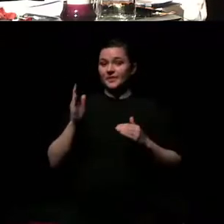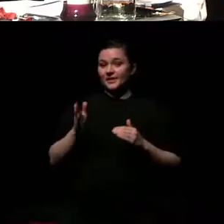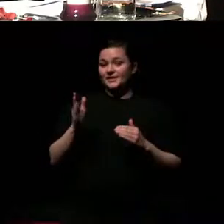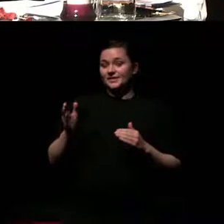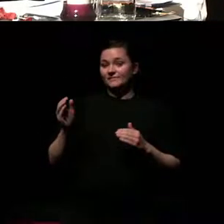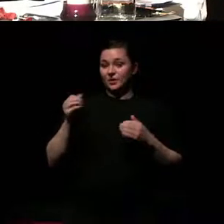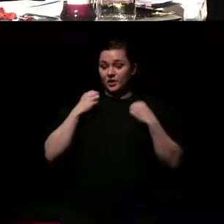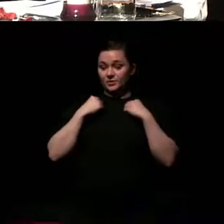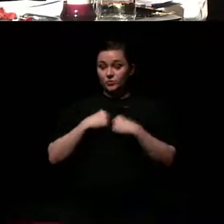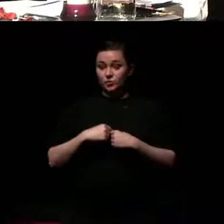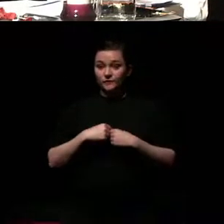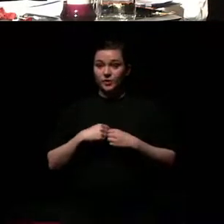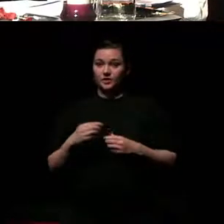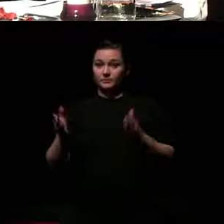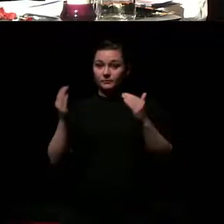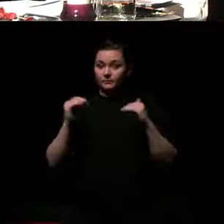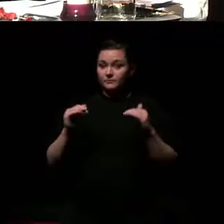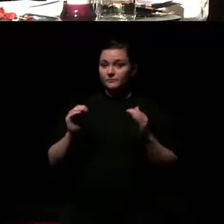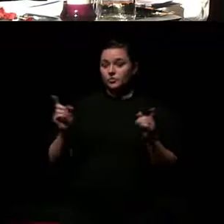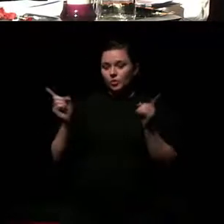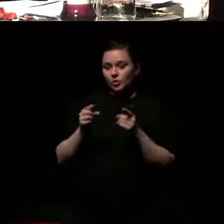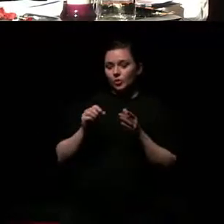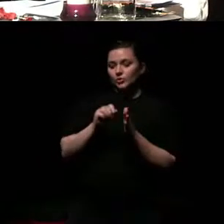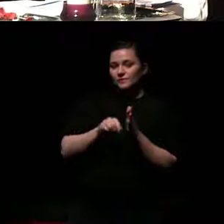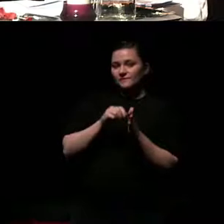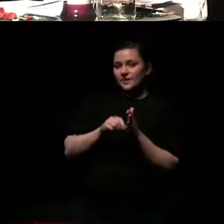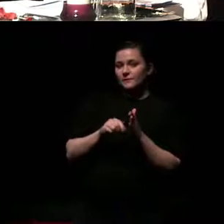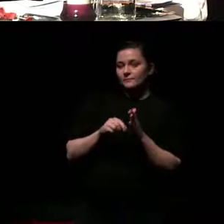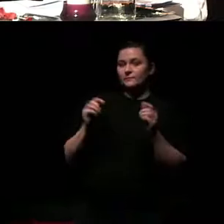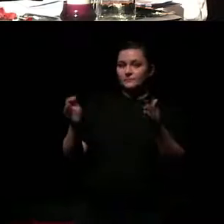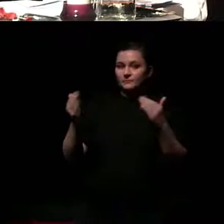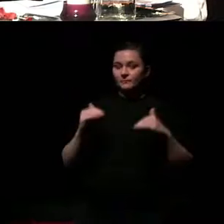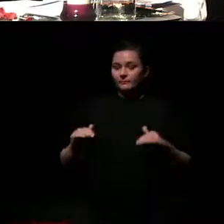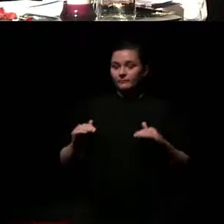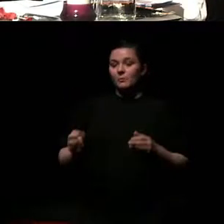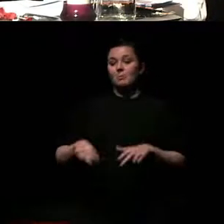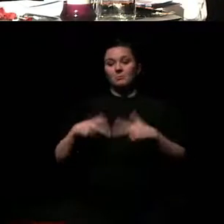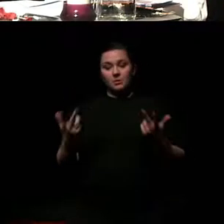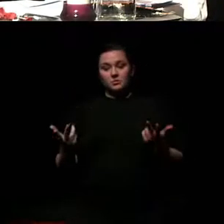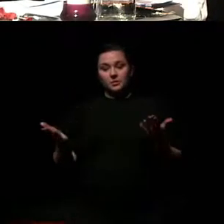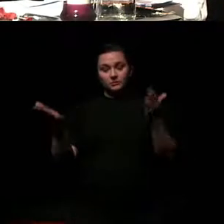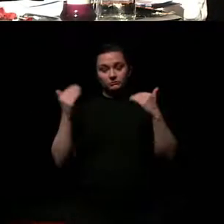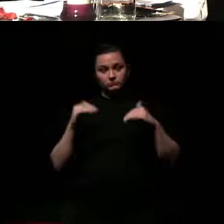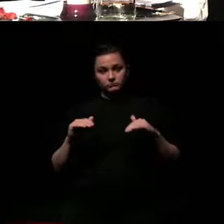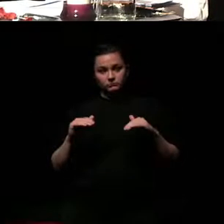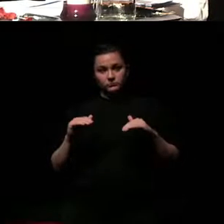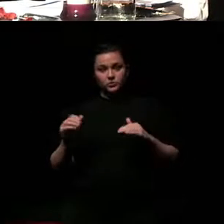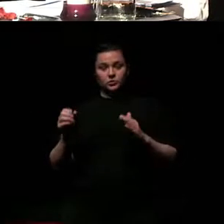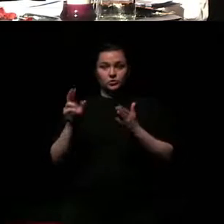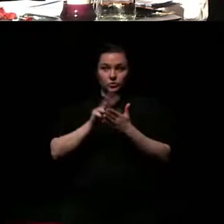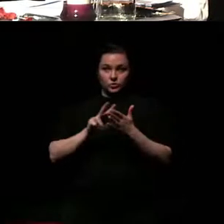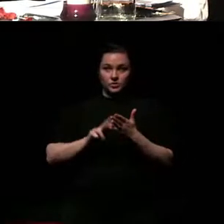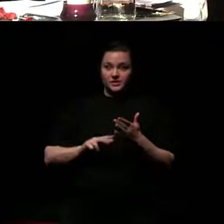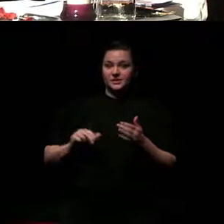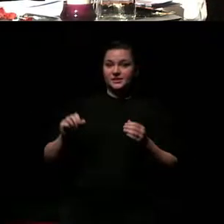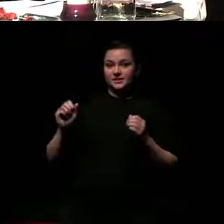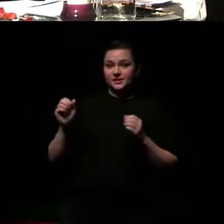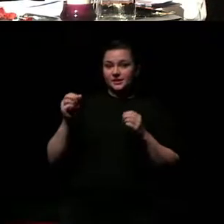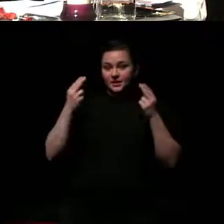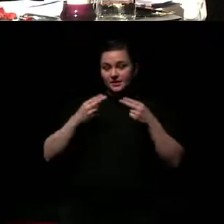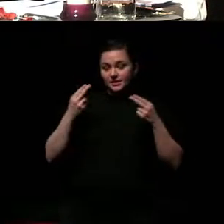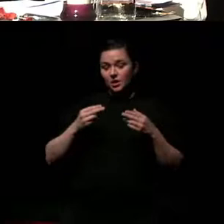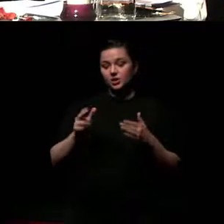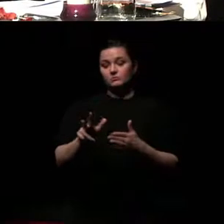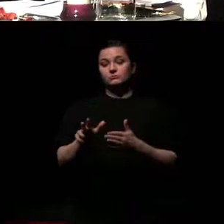8. Visning av kortfilmen Riba ditt. Punkt 9. Pause. Punkt 10. Kunstnerisk innslag ved Knauskoret. Punkt